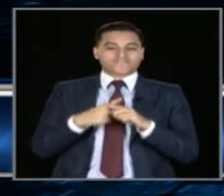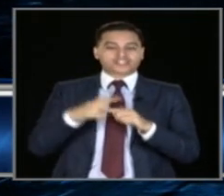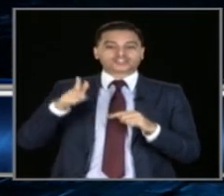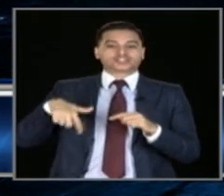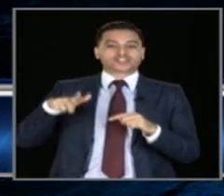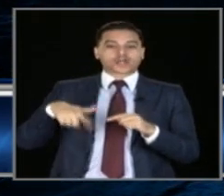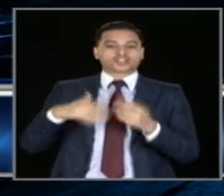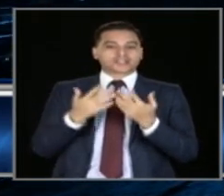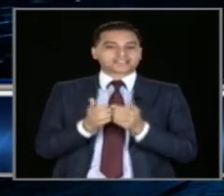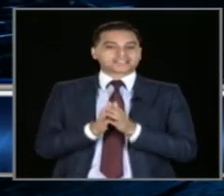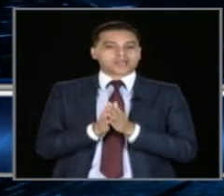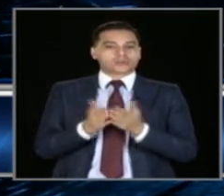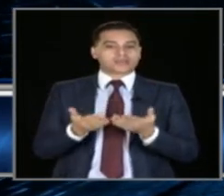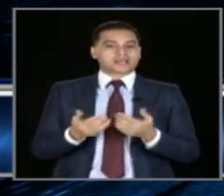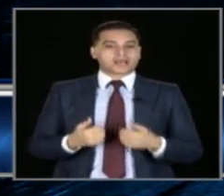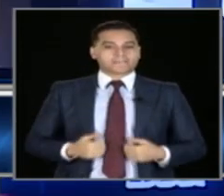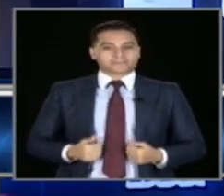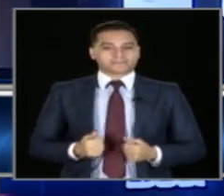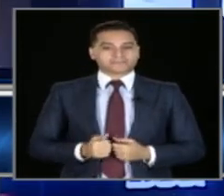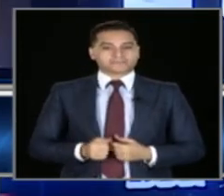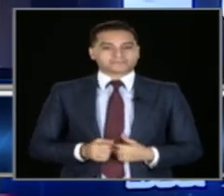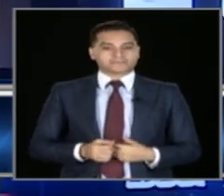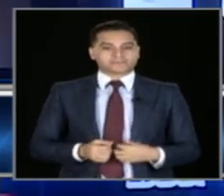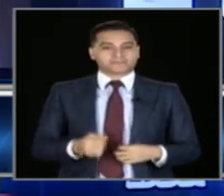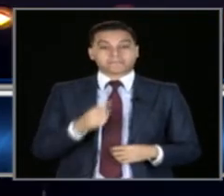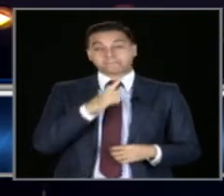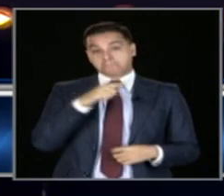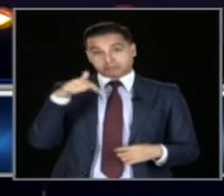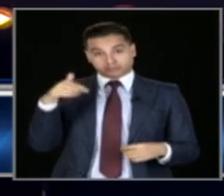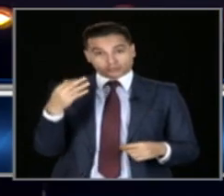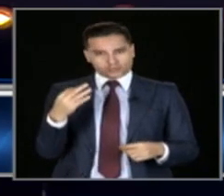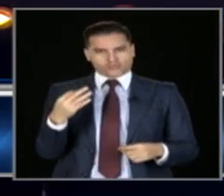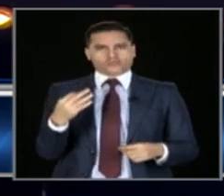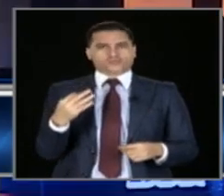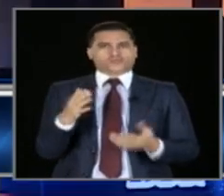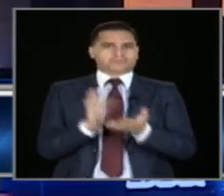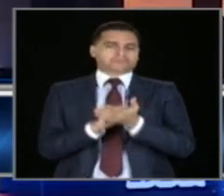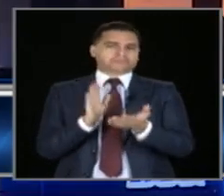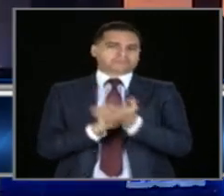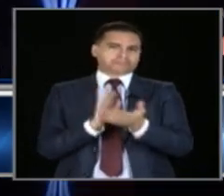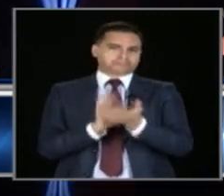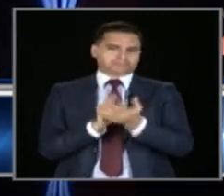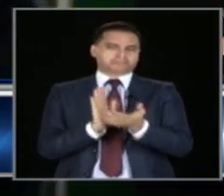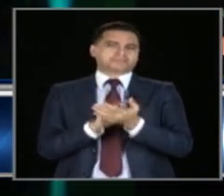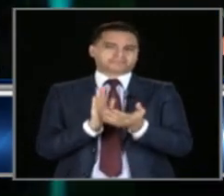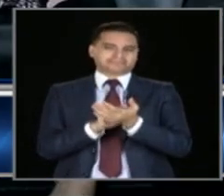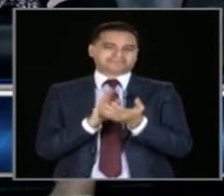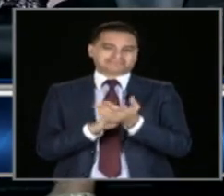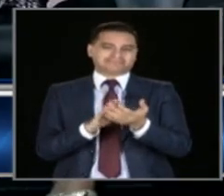في 16 سعد 136. الله عليك، إجابة صحيحة.